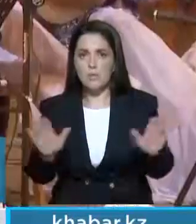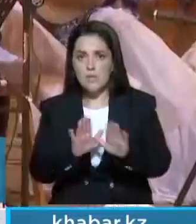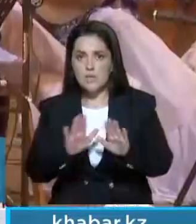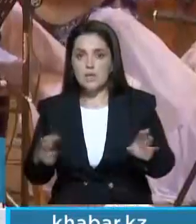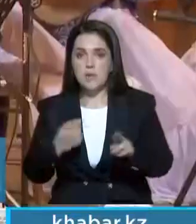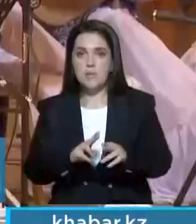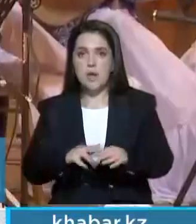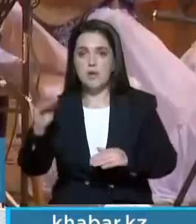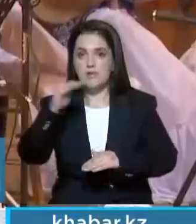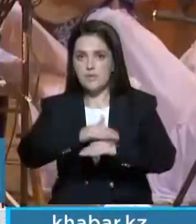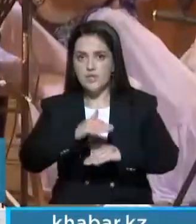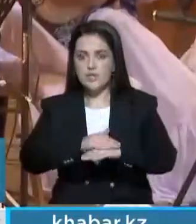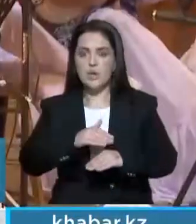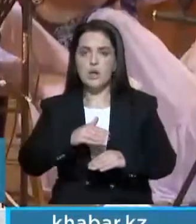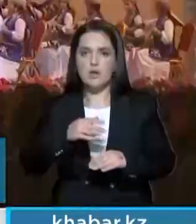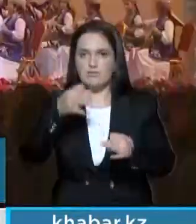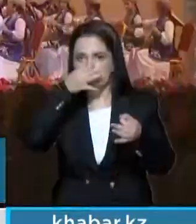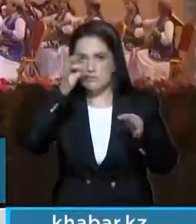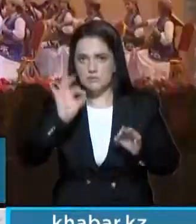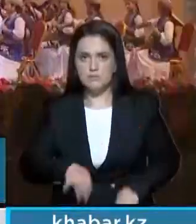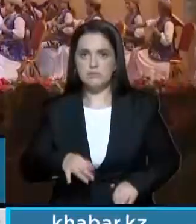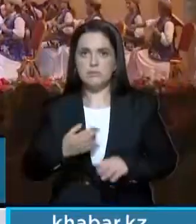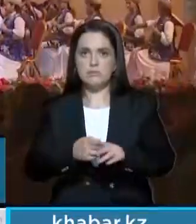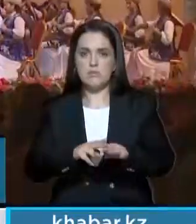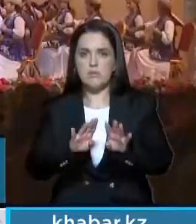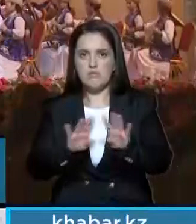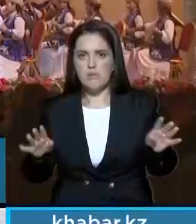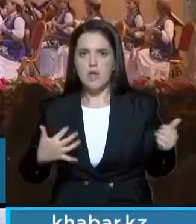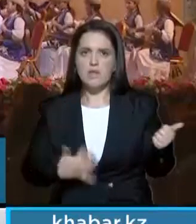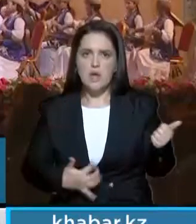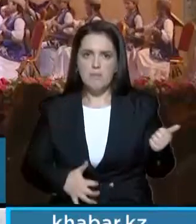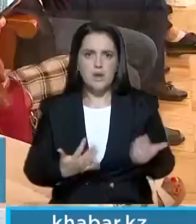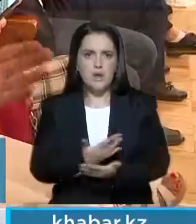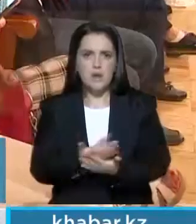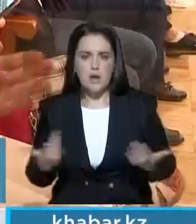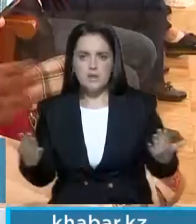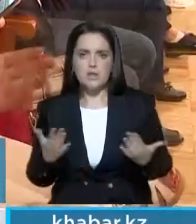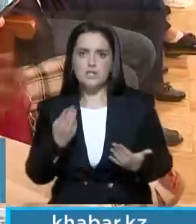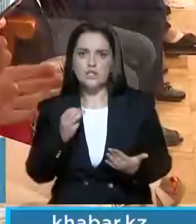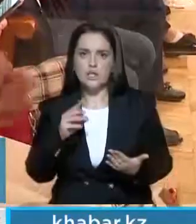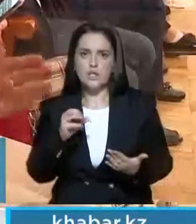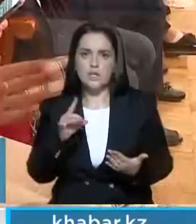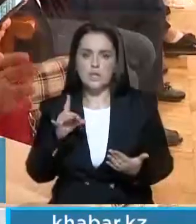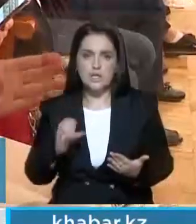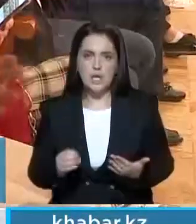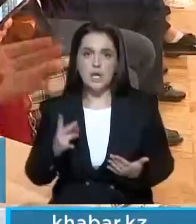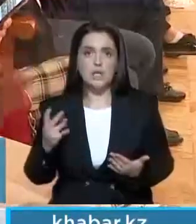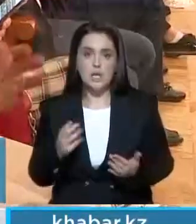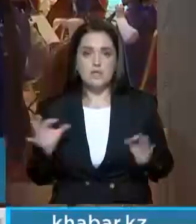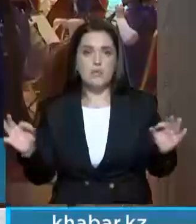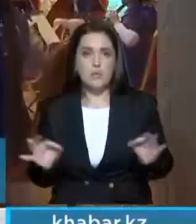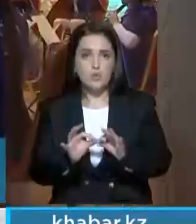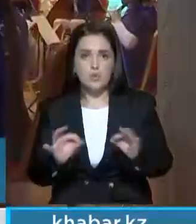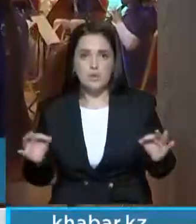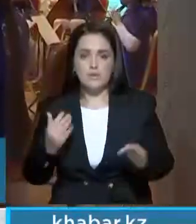вечер жители и гости города наслаждались виртуозной игрой оркестрантов на дамбре, кобызе, сабызгы, чертере и других национальных